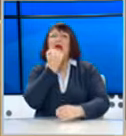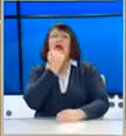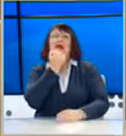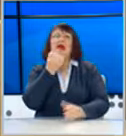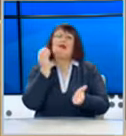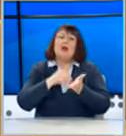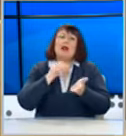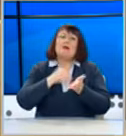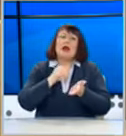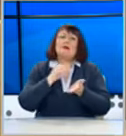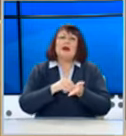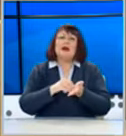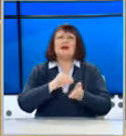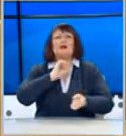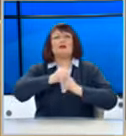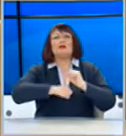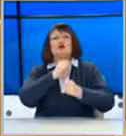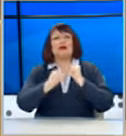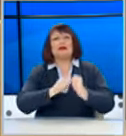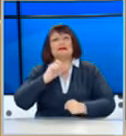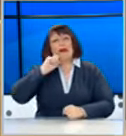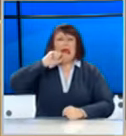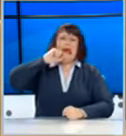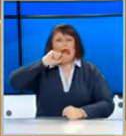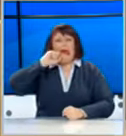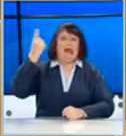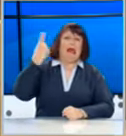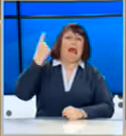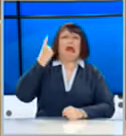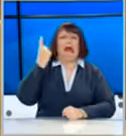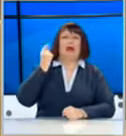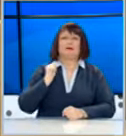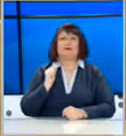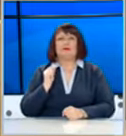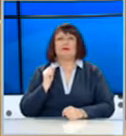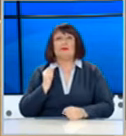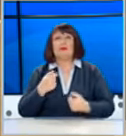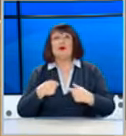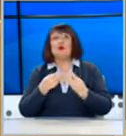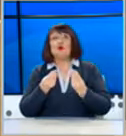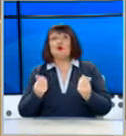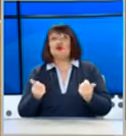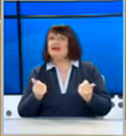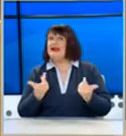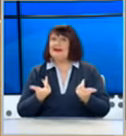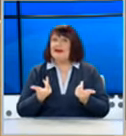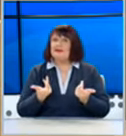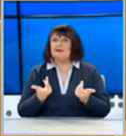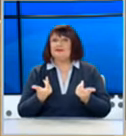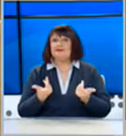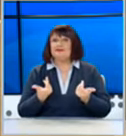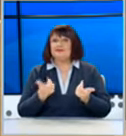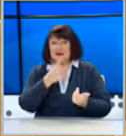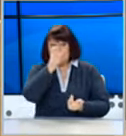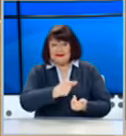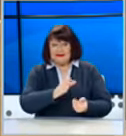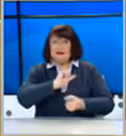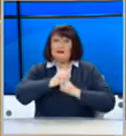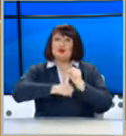λάθη προσπαθείτε να μας κουνήσετε το δάχτυλο. Η ουσία είναι η εξής. Προσπαθείτε